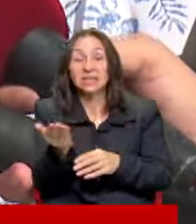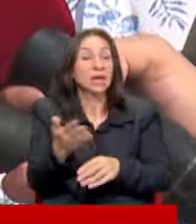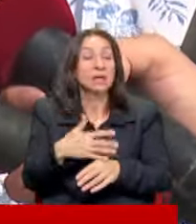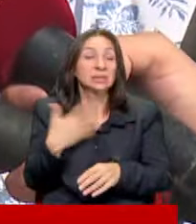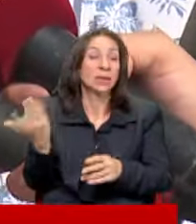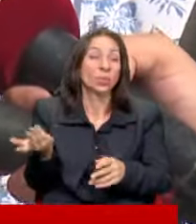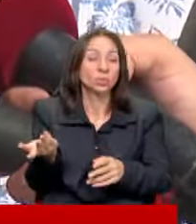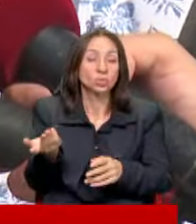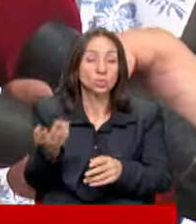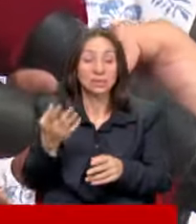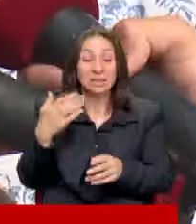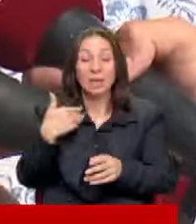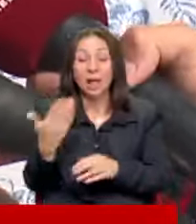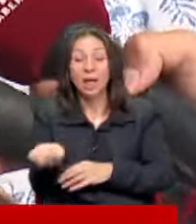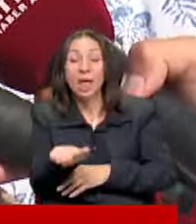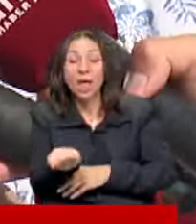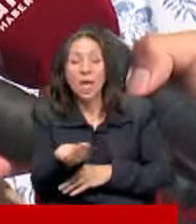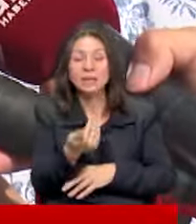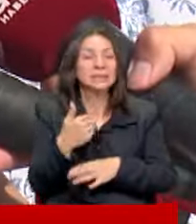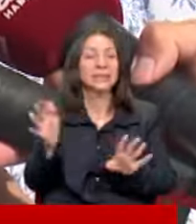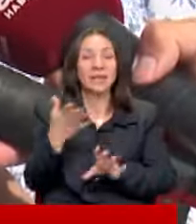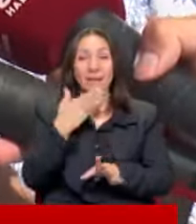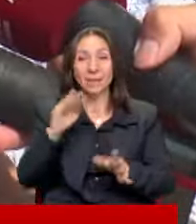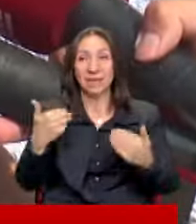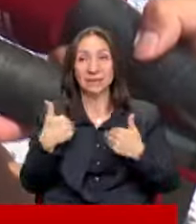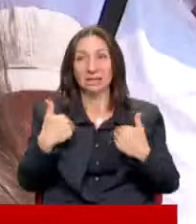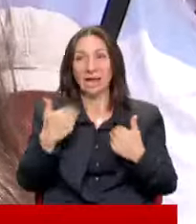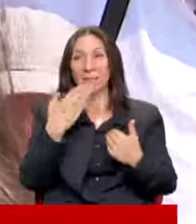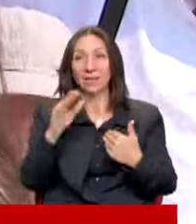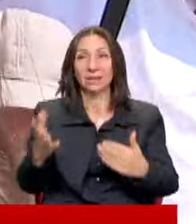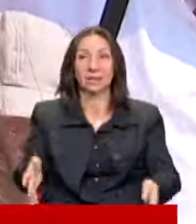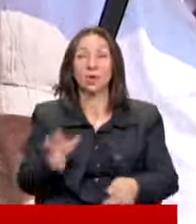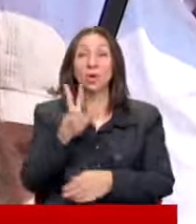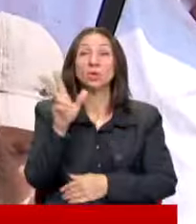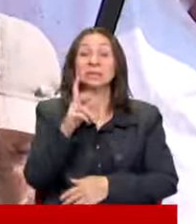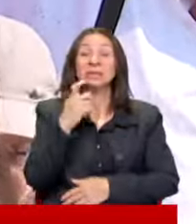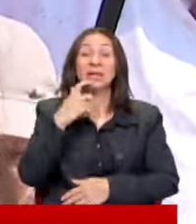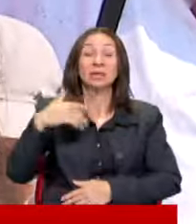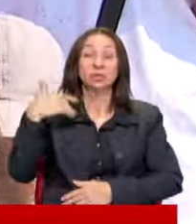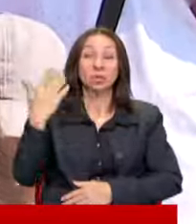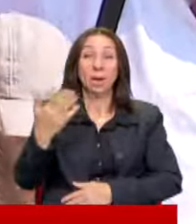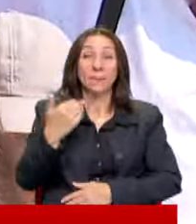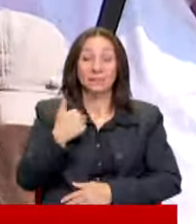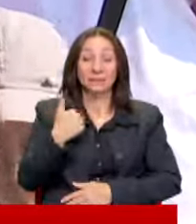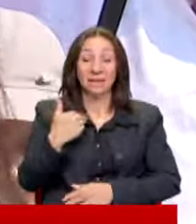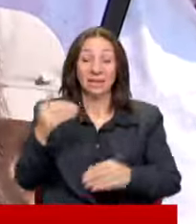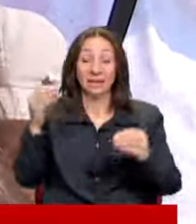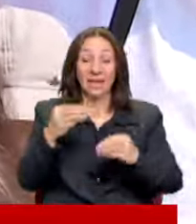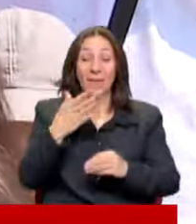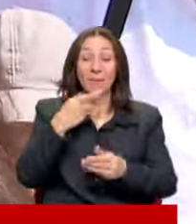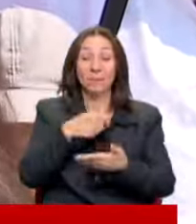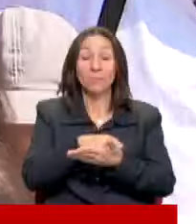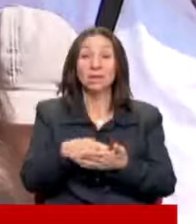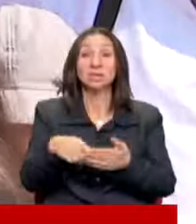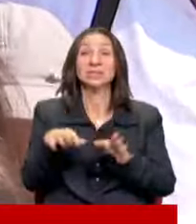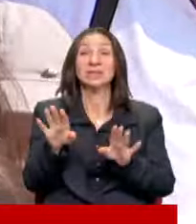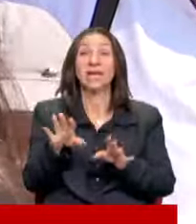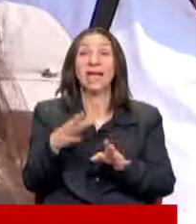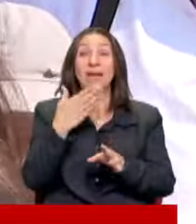istemiyoruz dilenci değil emekliyiz biz emekli 30 sene sonra bize getirip de emekli maaşı